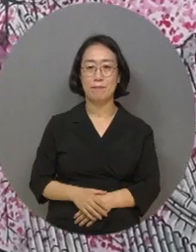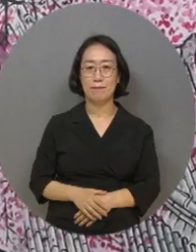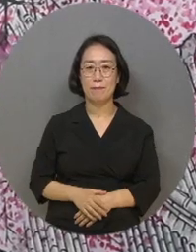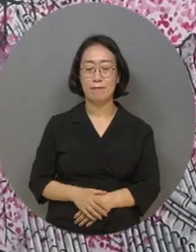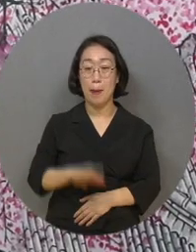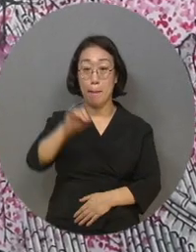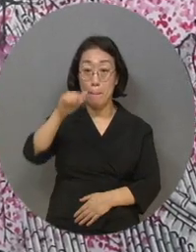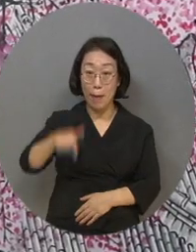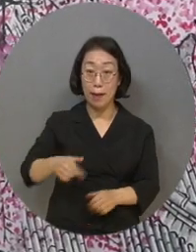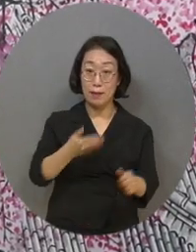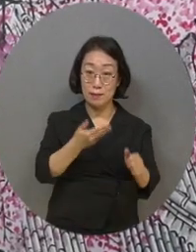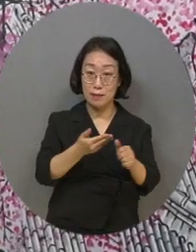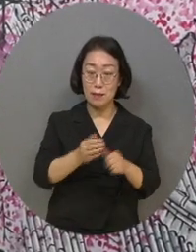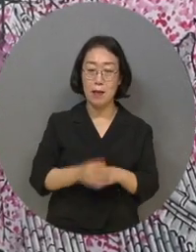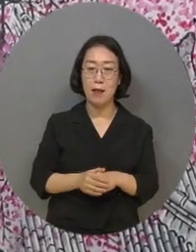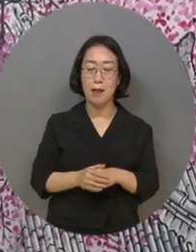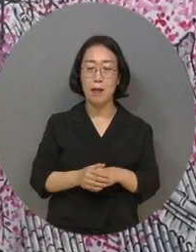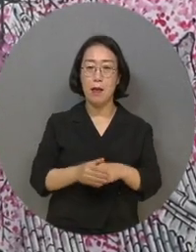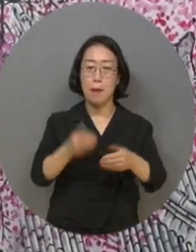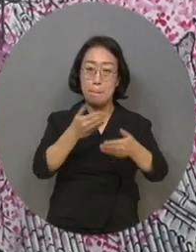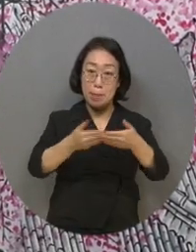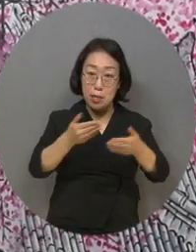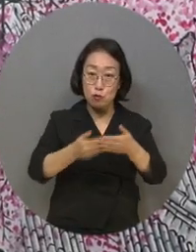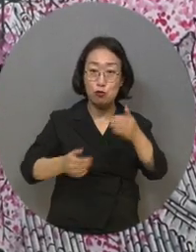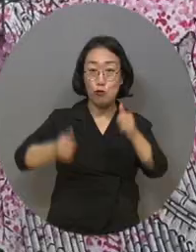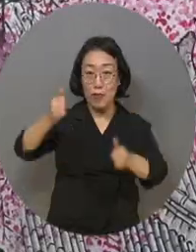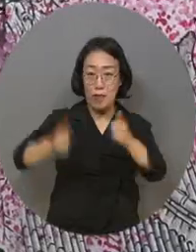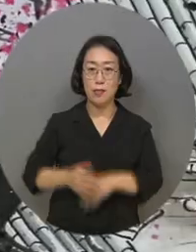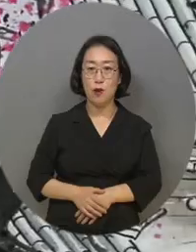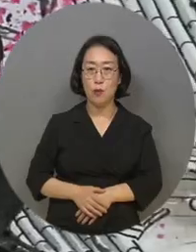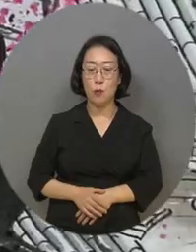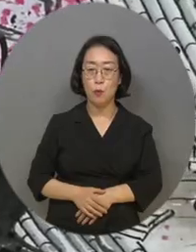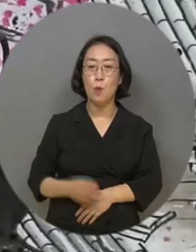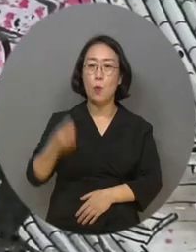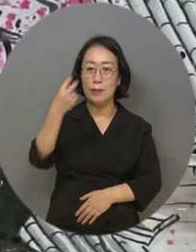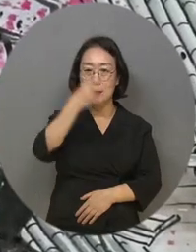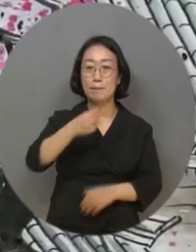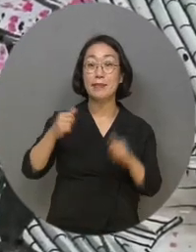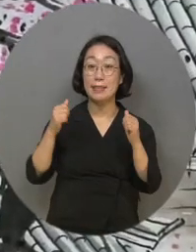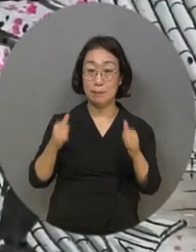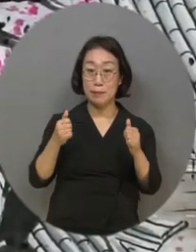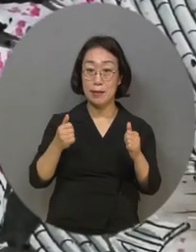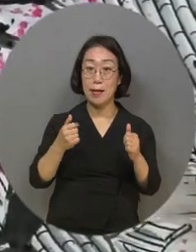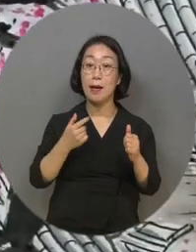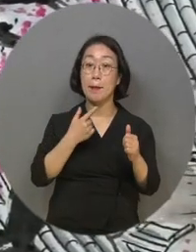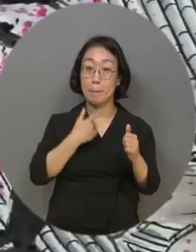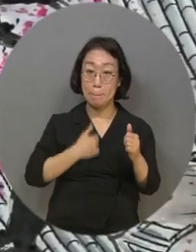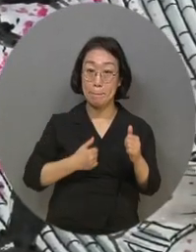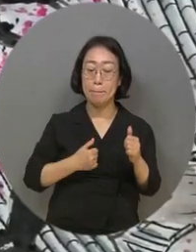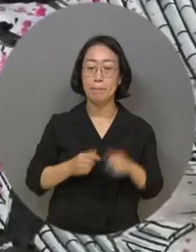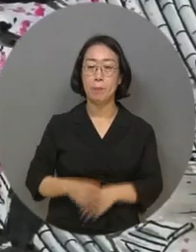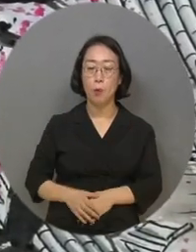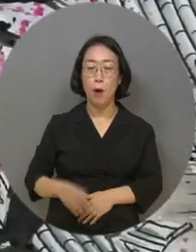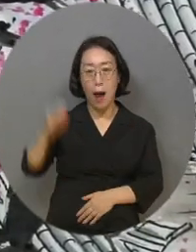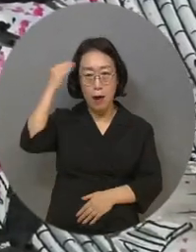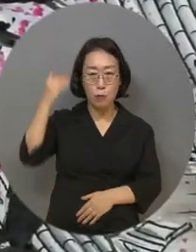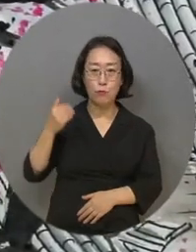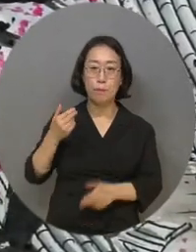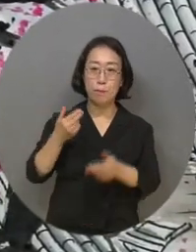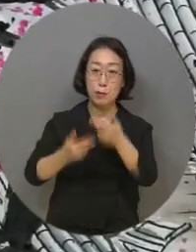백영훈 작가는 대한민국 미술대전과 전남도전 심사 등 각종 미술대전 심사위원을 하고